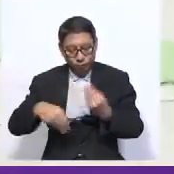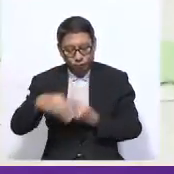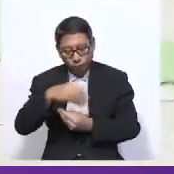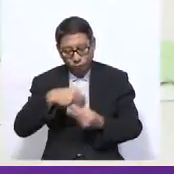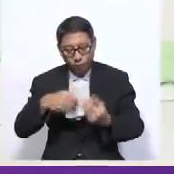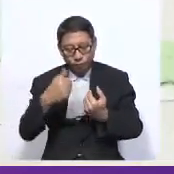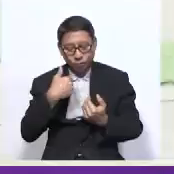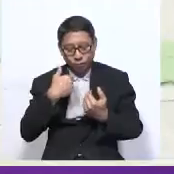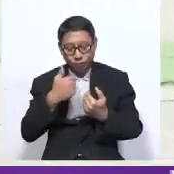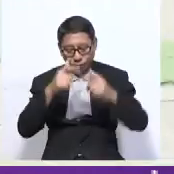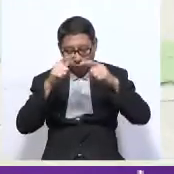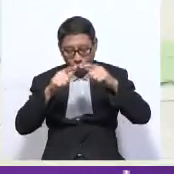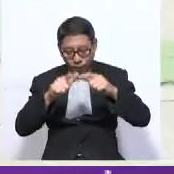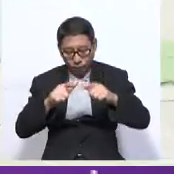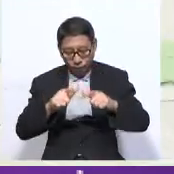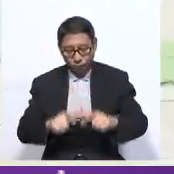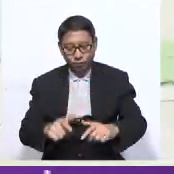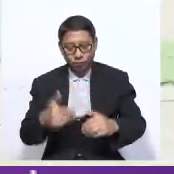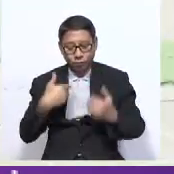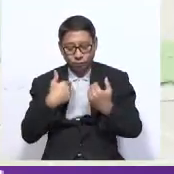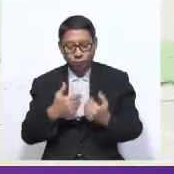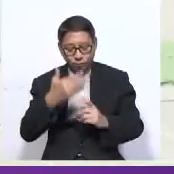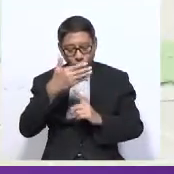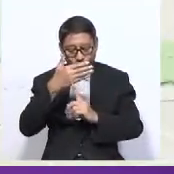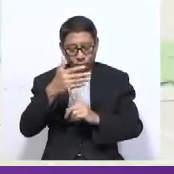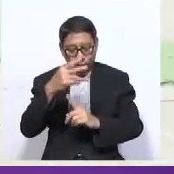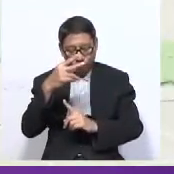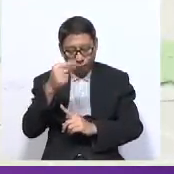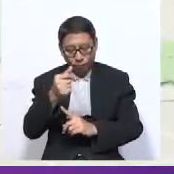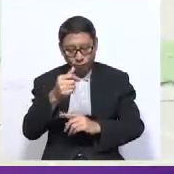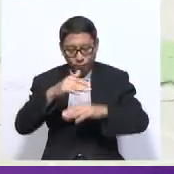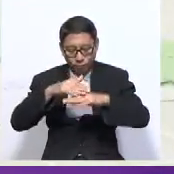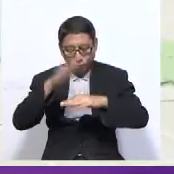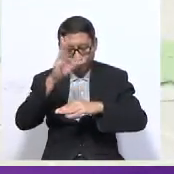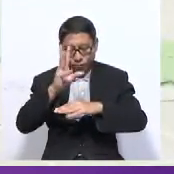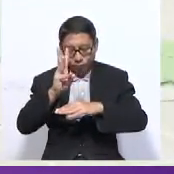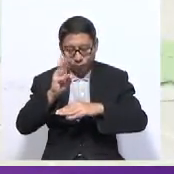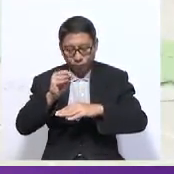เกิดอุบัติเหตุร้ายแรงลดลงจุดนี้เนี่ยเห็นมีป้ายความเร็วบอกว่าไม่